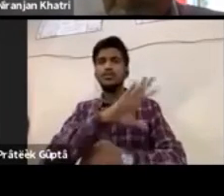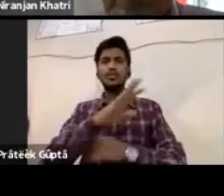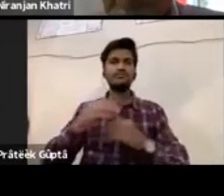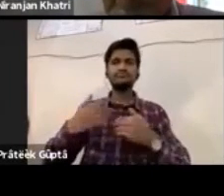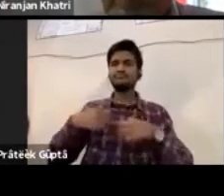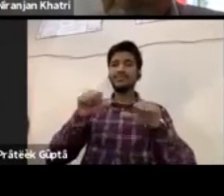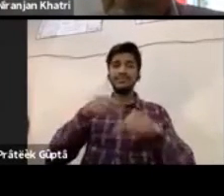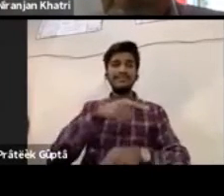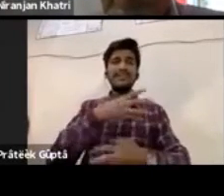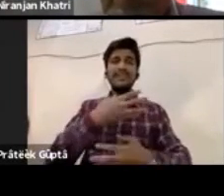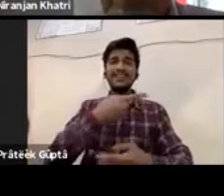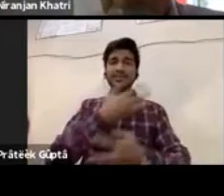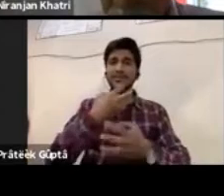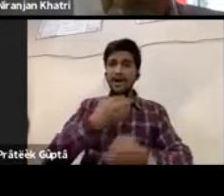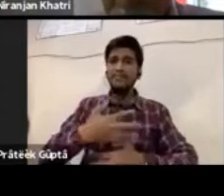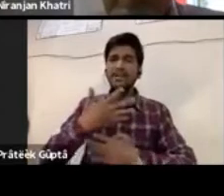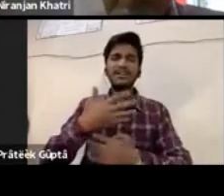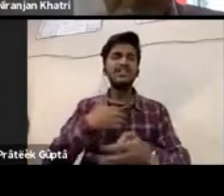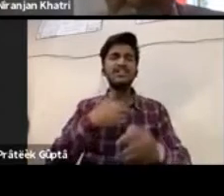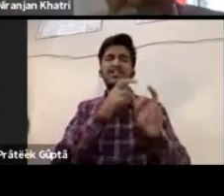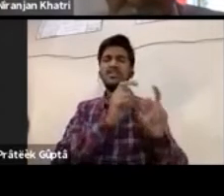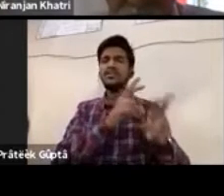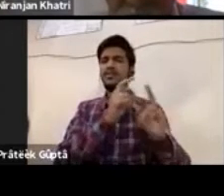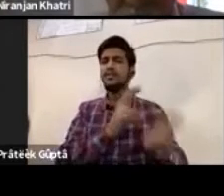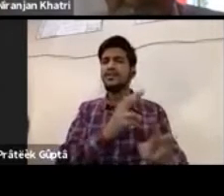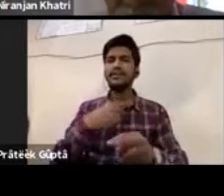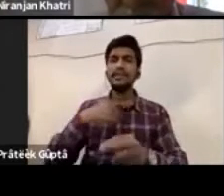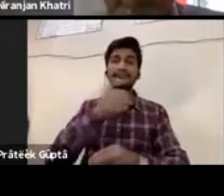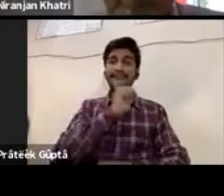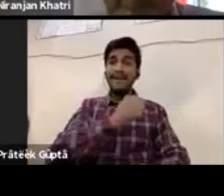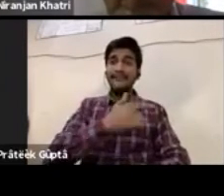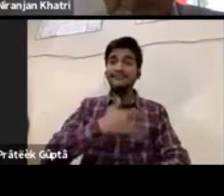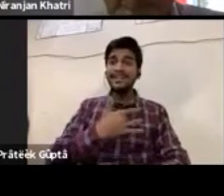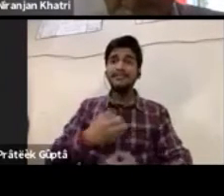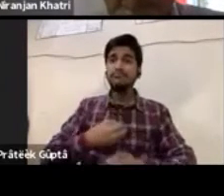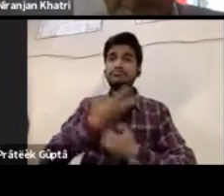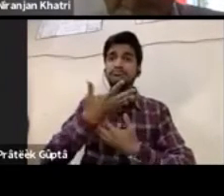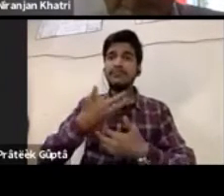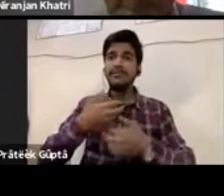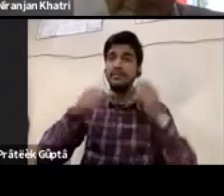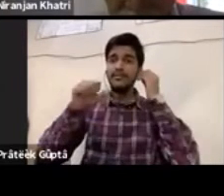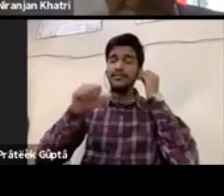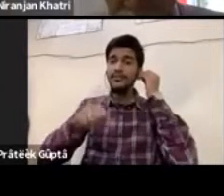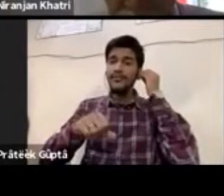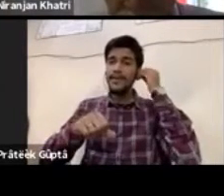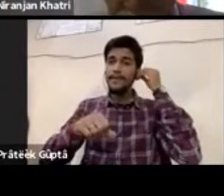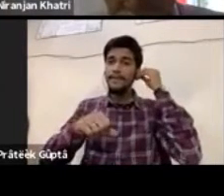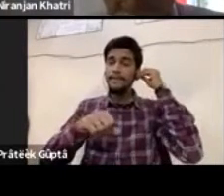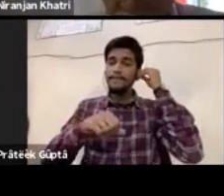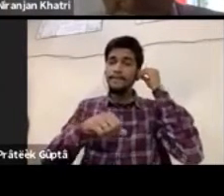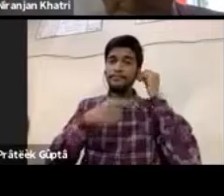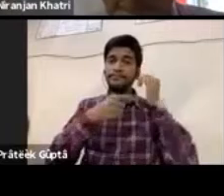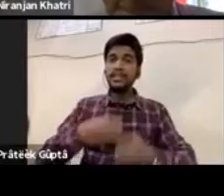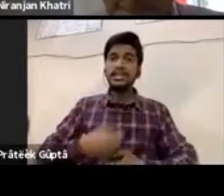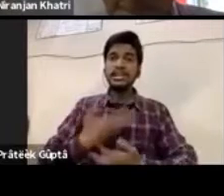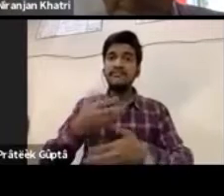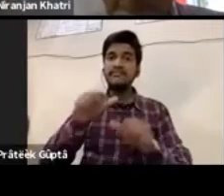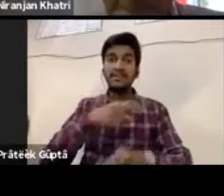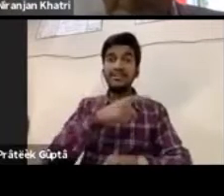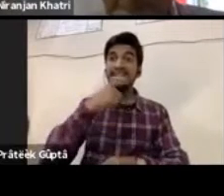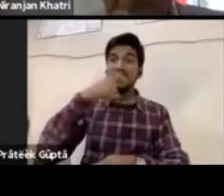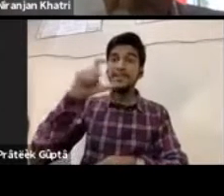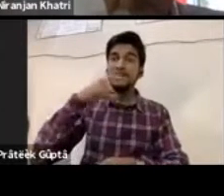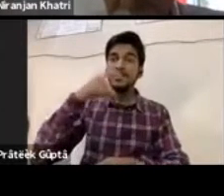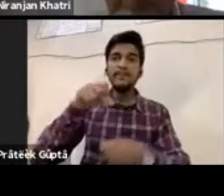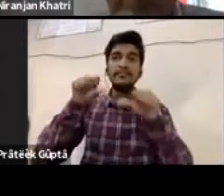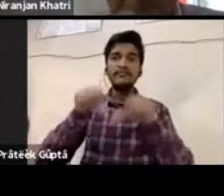नहीं समझता, कोई उनकी feelings नहीं समझता, और फिर वो कहीं complain भी नहीं कर सकती हैं अपनी conditions की, especially